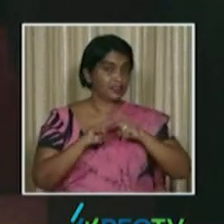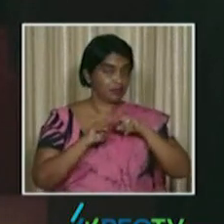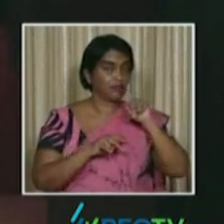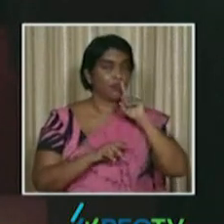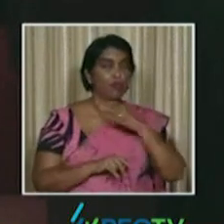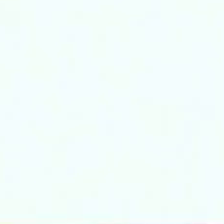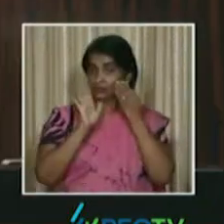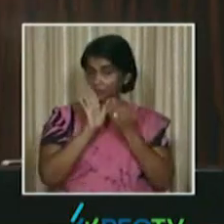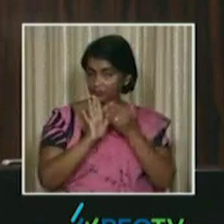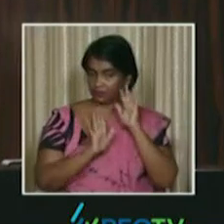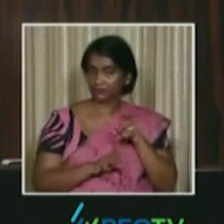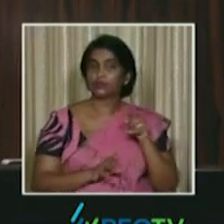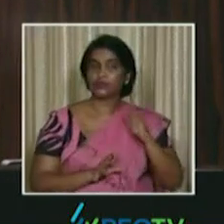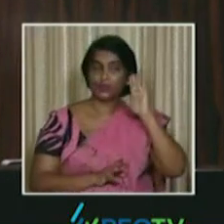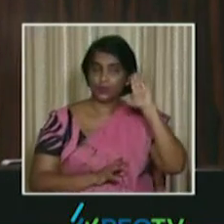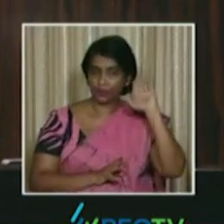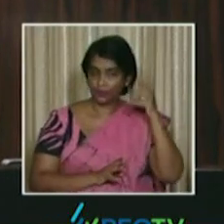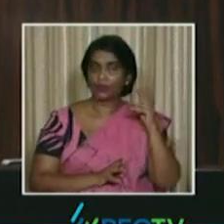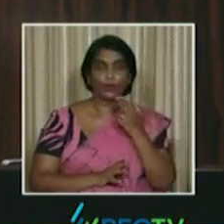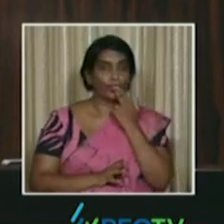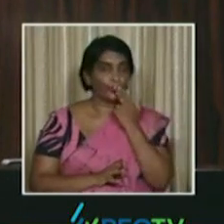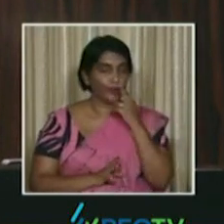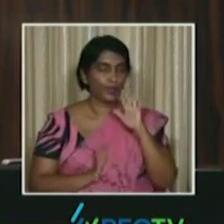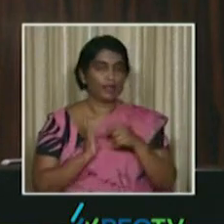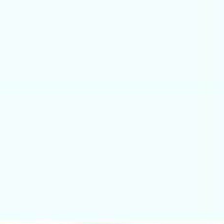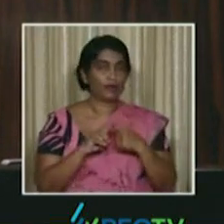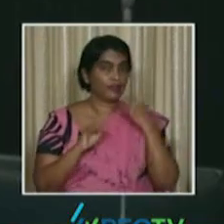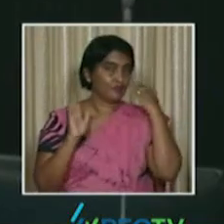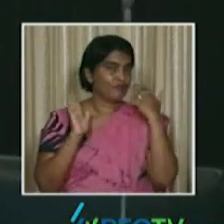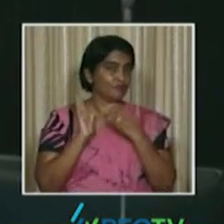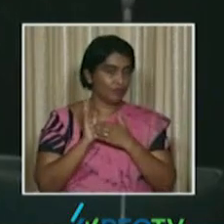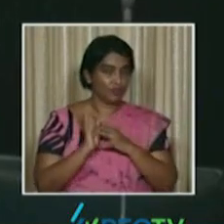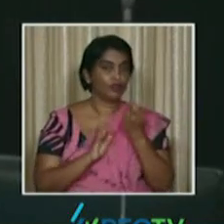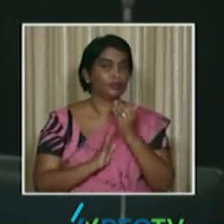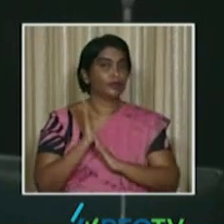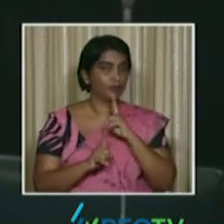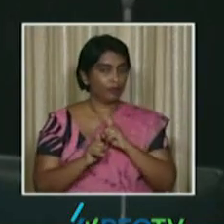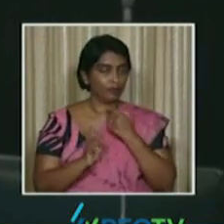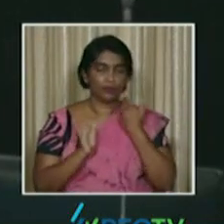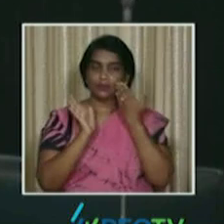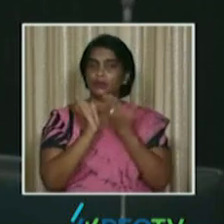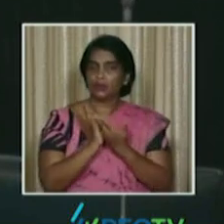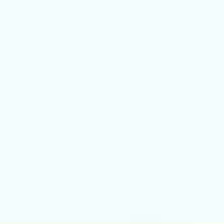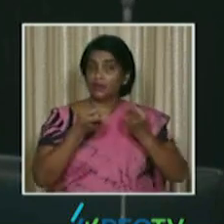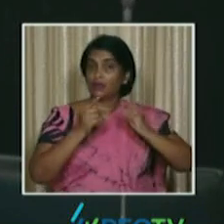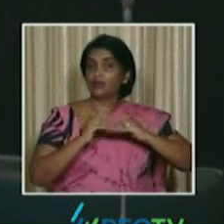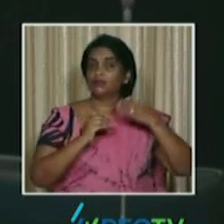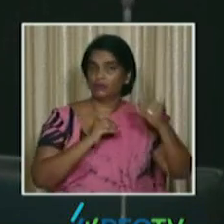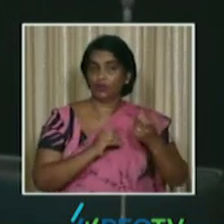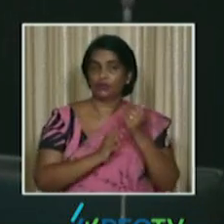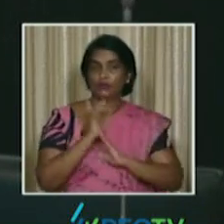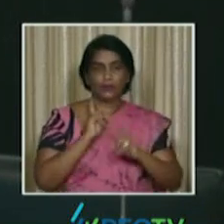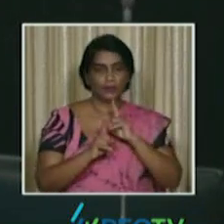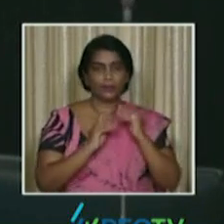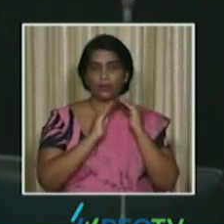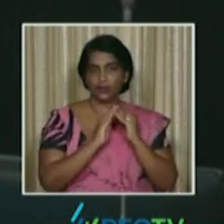බොරු ලියලා එවන්න එපා. විශේෂයෙන්ම දුම්කොළ බද්ද සම්බන්ධයෙන් කාරණය මුදල් අමාත්‍යංශයට යොමු කළා. මීළඟ දිනේදී මුදල් අමාත්‍යංශ